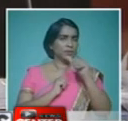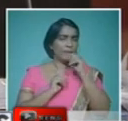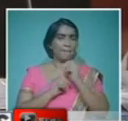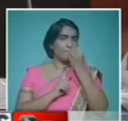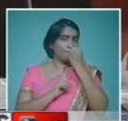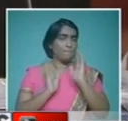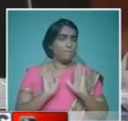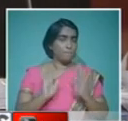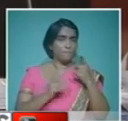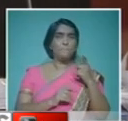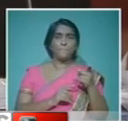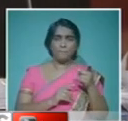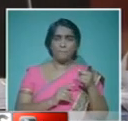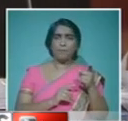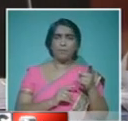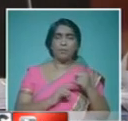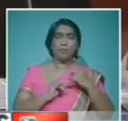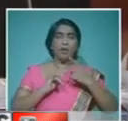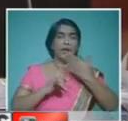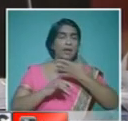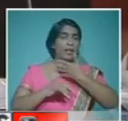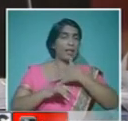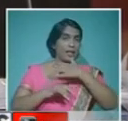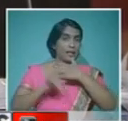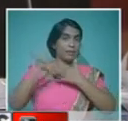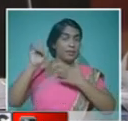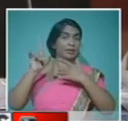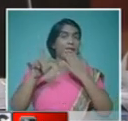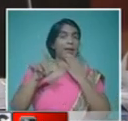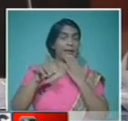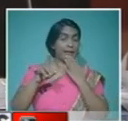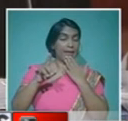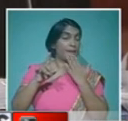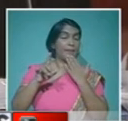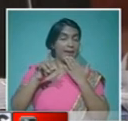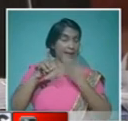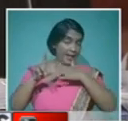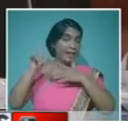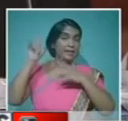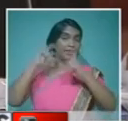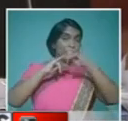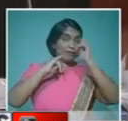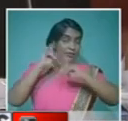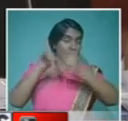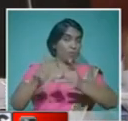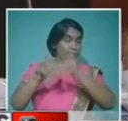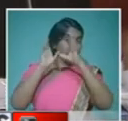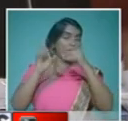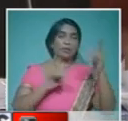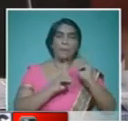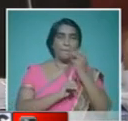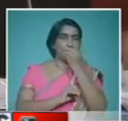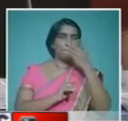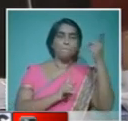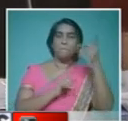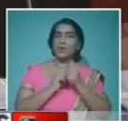පටන් ගත්තේ කරු කතා නැහැ කිතුමනි ඔක්ස්ෆර්ඩ් කේම්බ්‍රිජ් මොඩල් එකට. ඔබතුමාට මතකදද? ඔක්ස්ෆර්ඩ් කේම්බ්‍රිජ් මොඩල් එකට තමයි යන්න